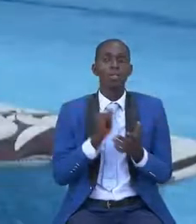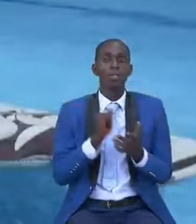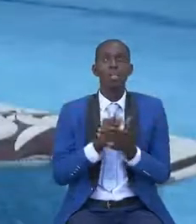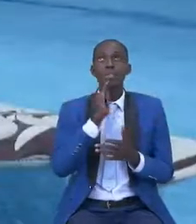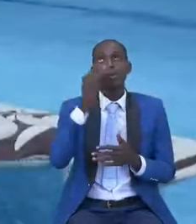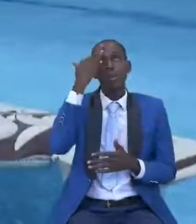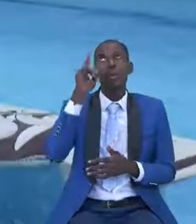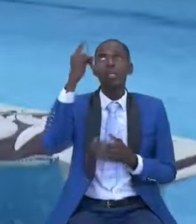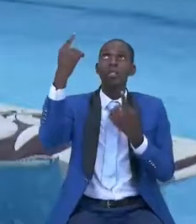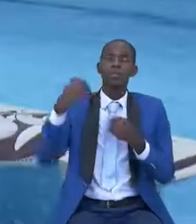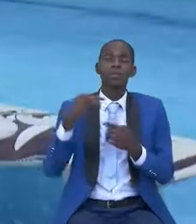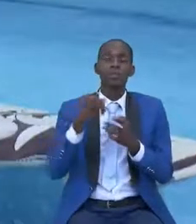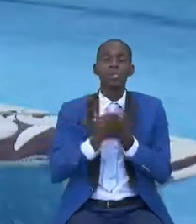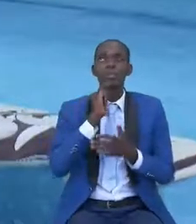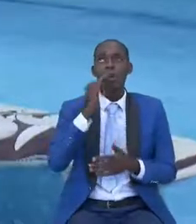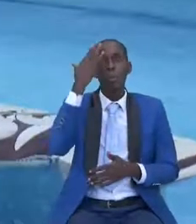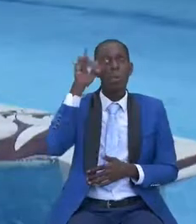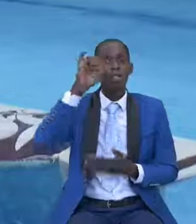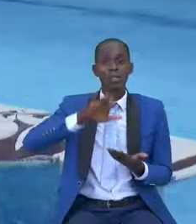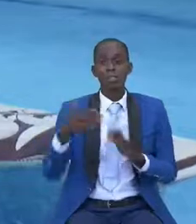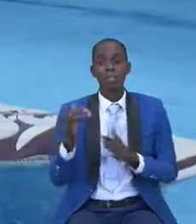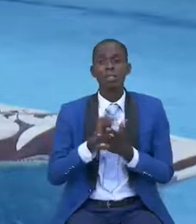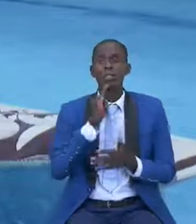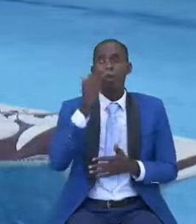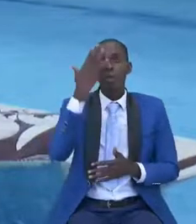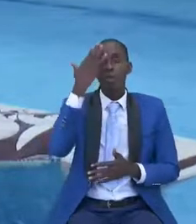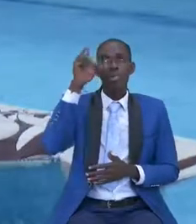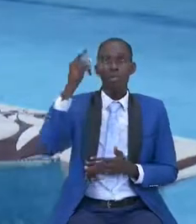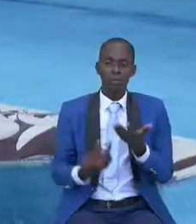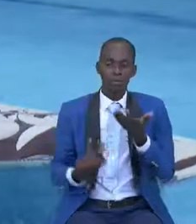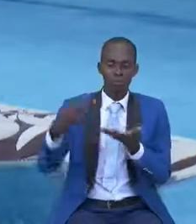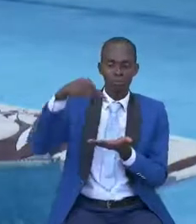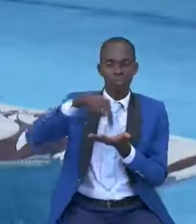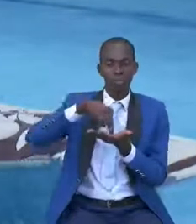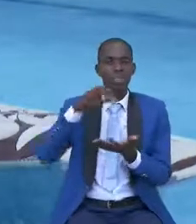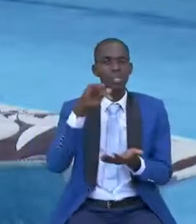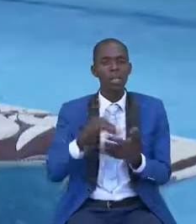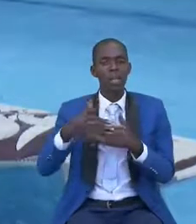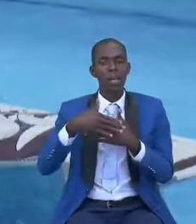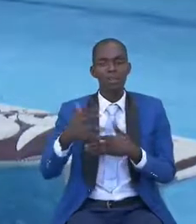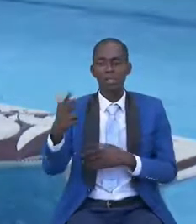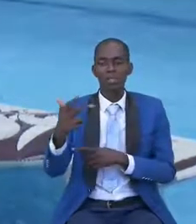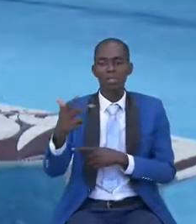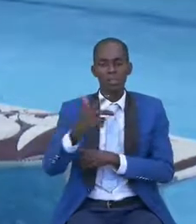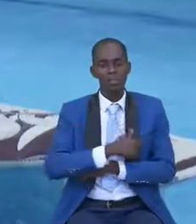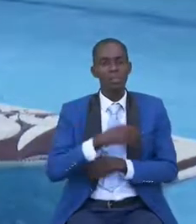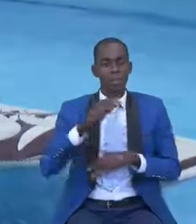paru pour ôter nos péchés. C'est pourquoi il est venu. C'est pourquoi il est mort. C'est pourquoi il est